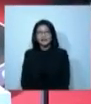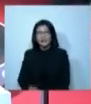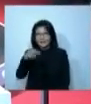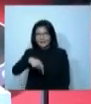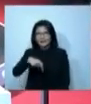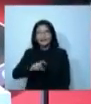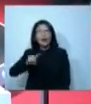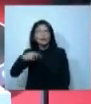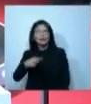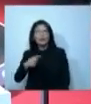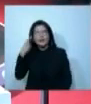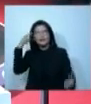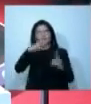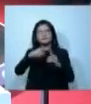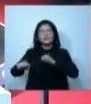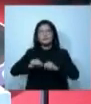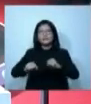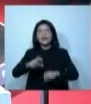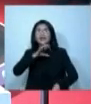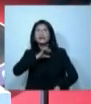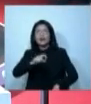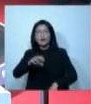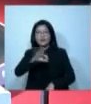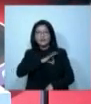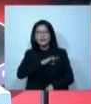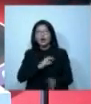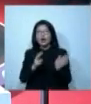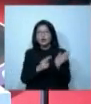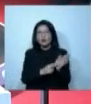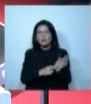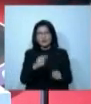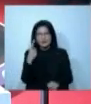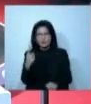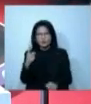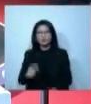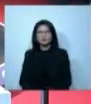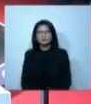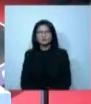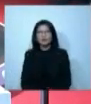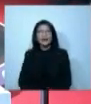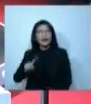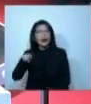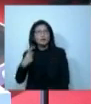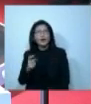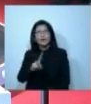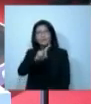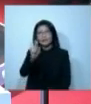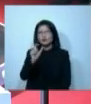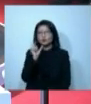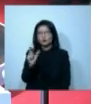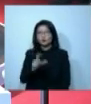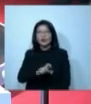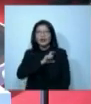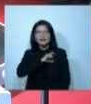Kang Ujang tadi kan Anda bilang kalau panggung sebenarnya lebih banyak dikuasai oleh debat antara Prabowo dan juga Anies Baswedan. Apakah Anda